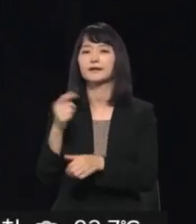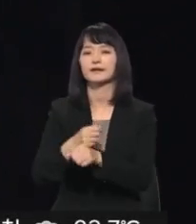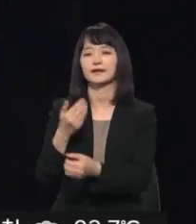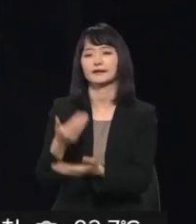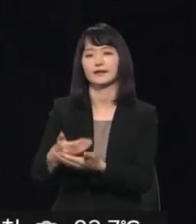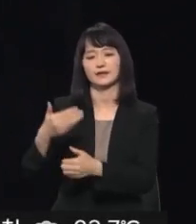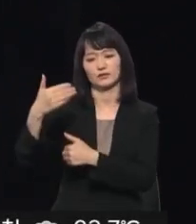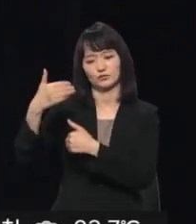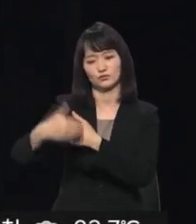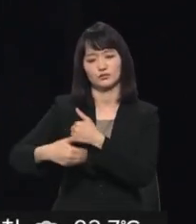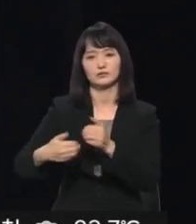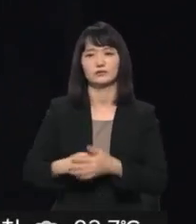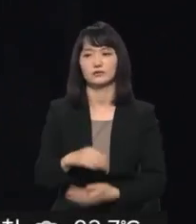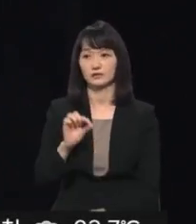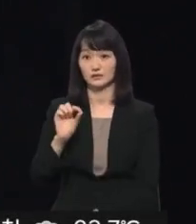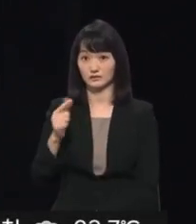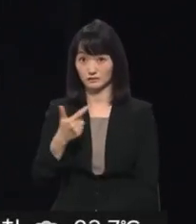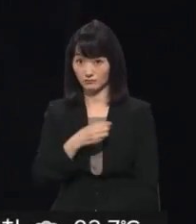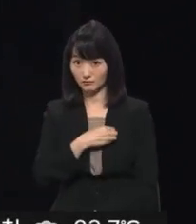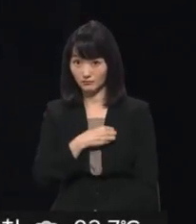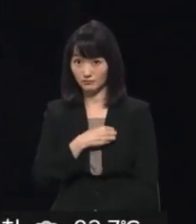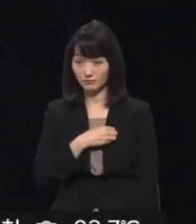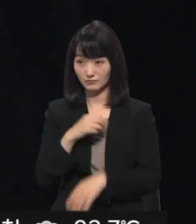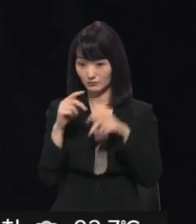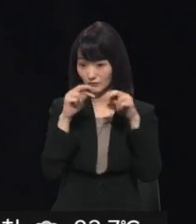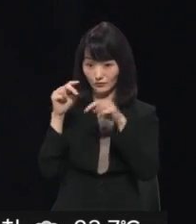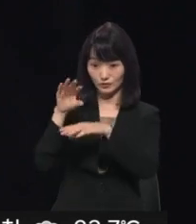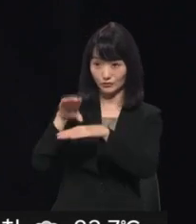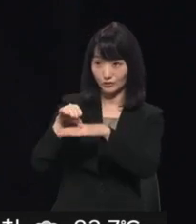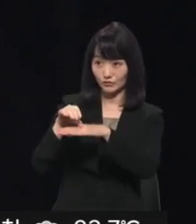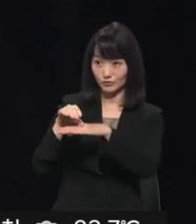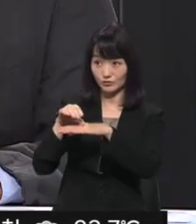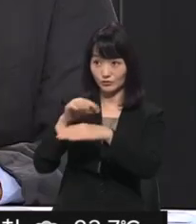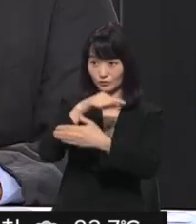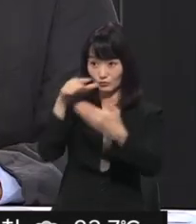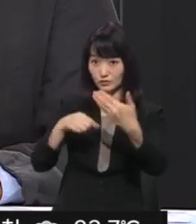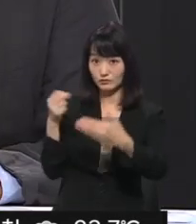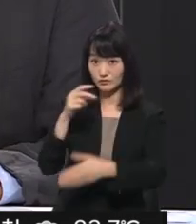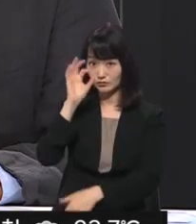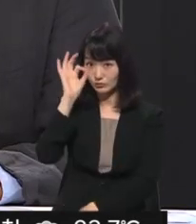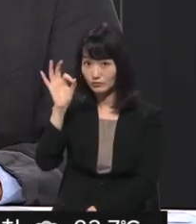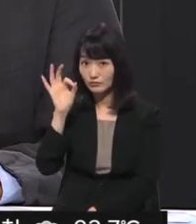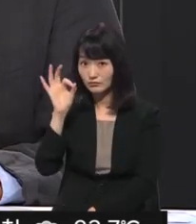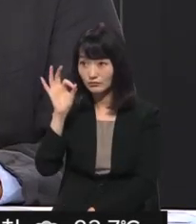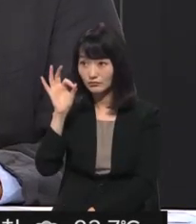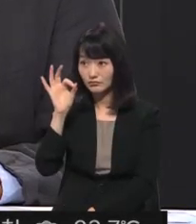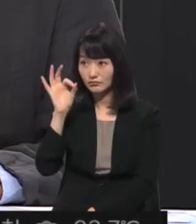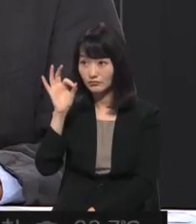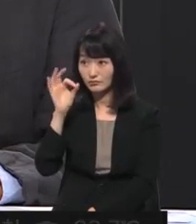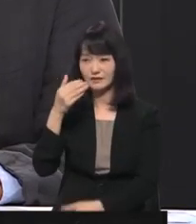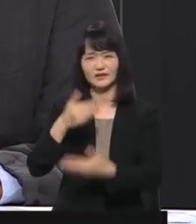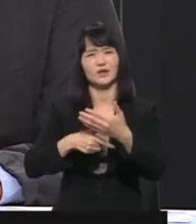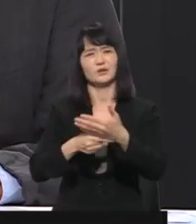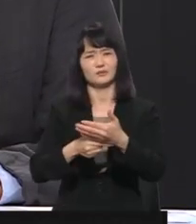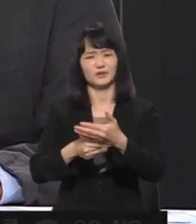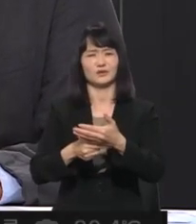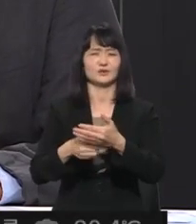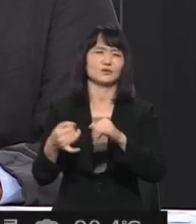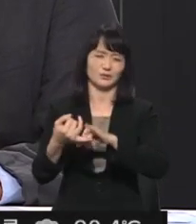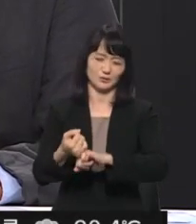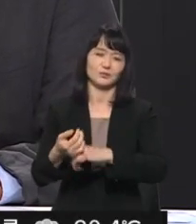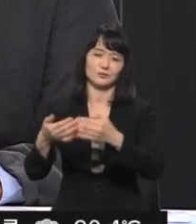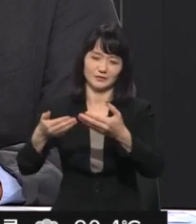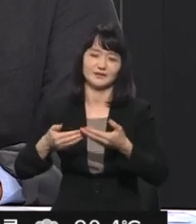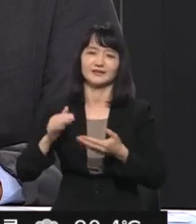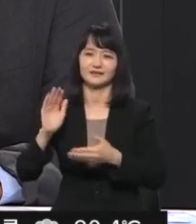요청이 왔습니다 안 원님이 있을 전 라이브를 주소 자주 보시는 모양이죠 영업자 도 받는다는데 아직 따르라